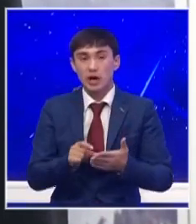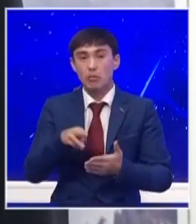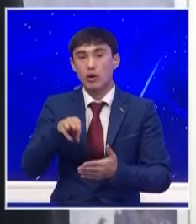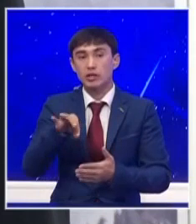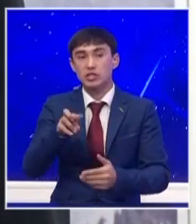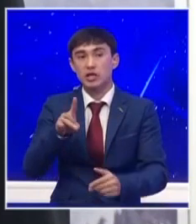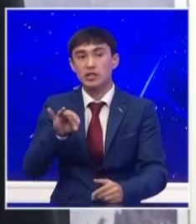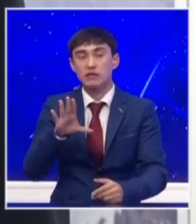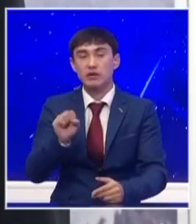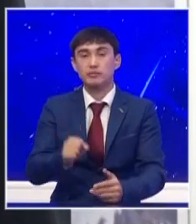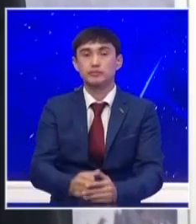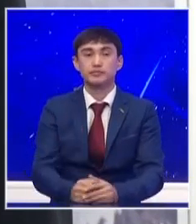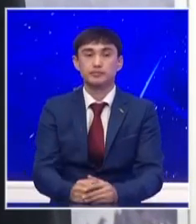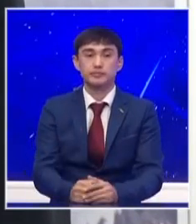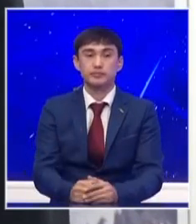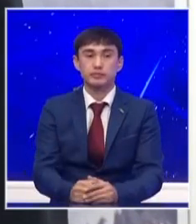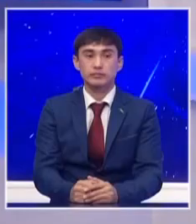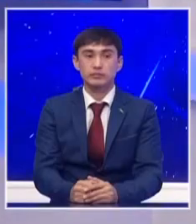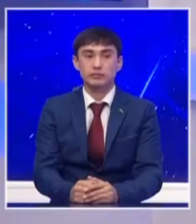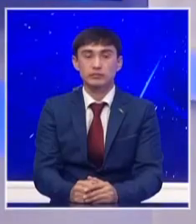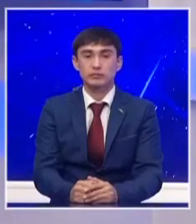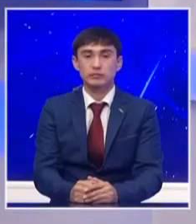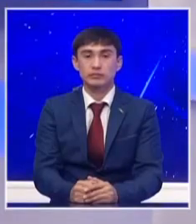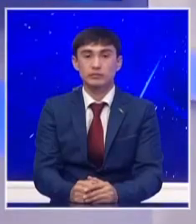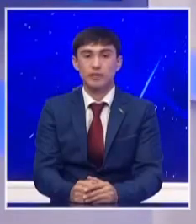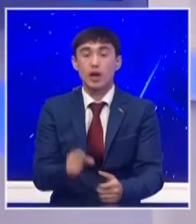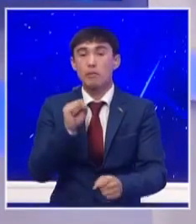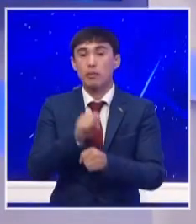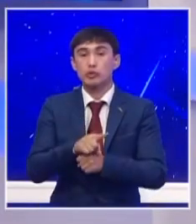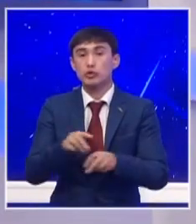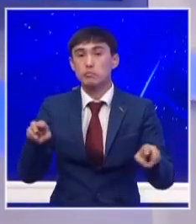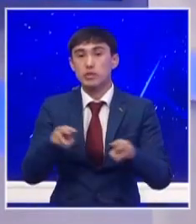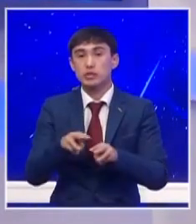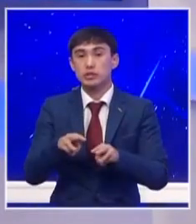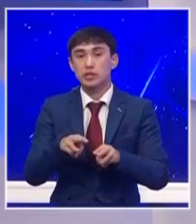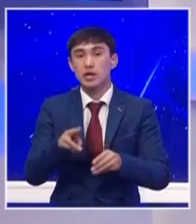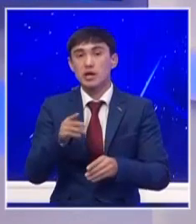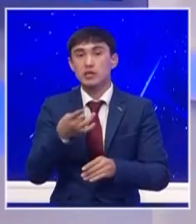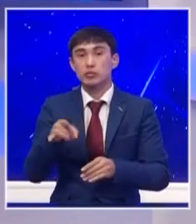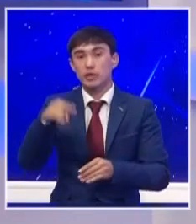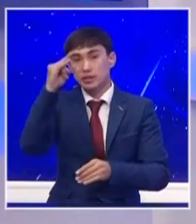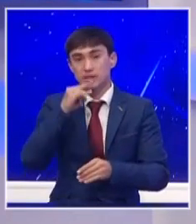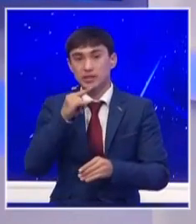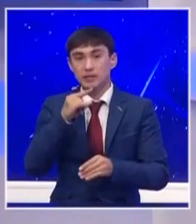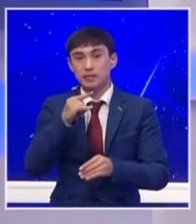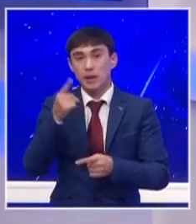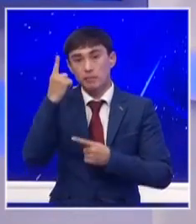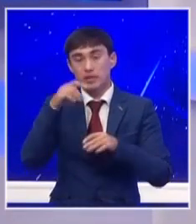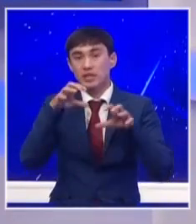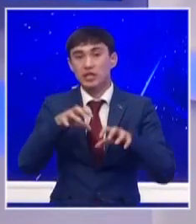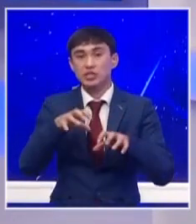катая жел кайдарова по поручению министра внутренних дел республики Казахстан под